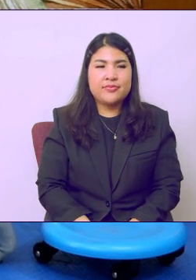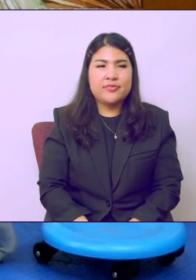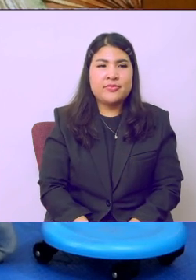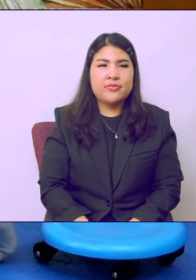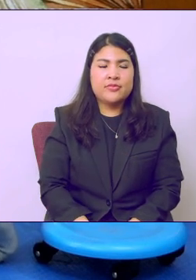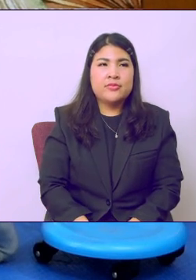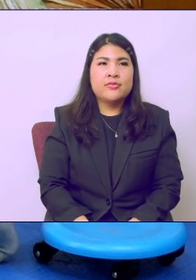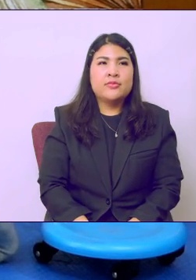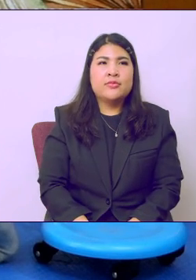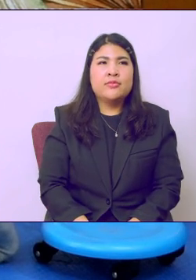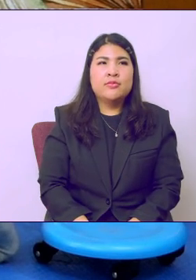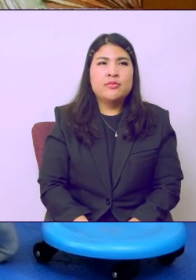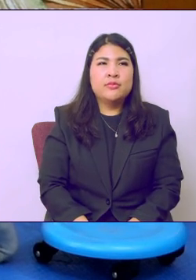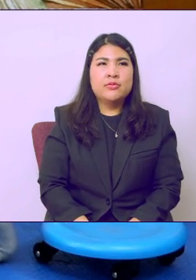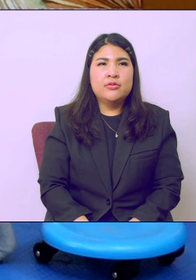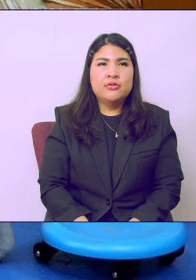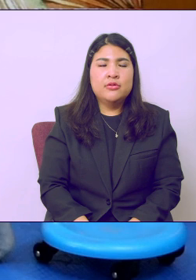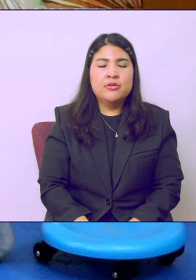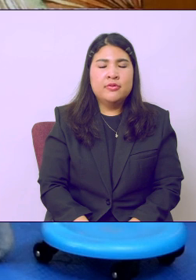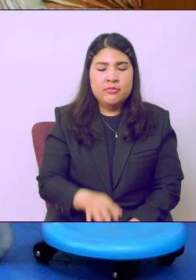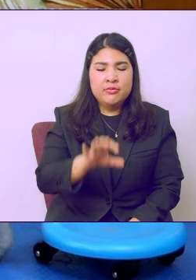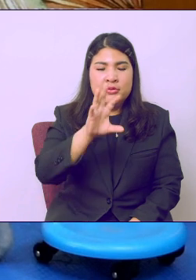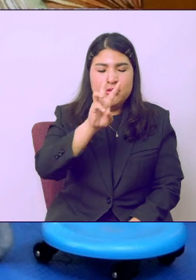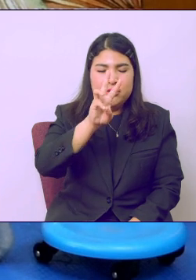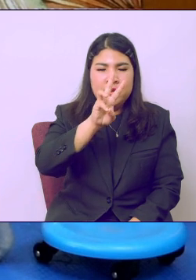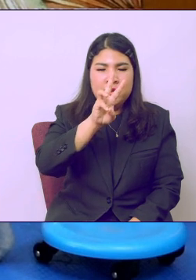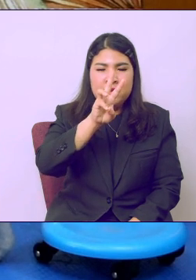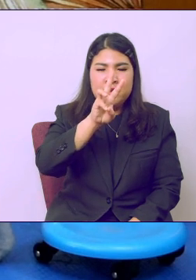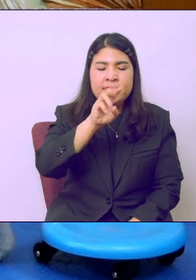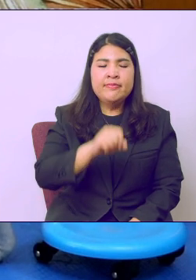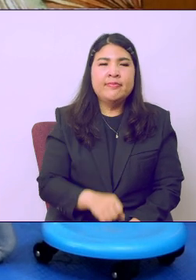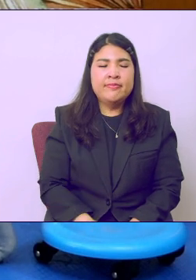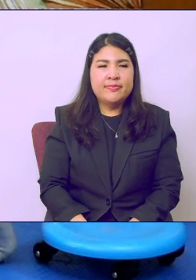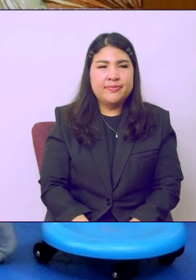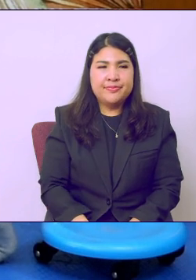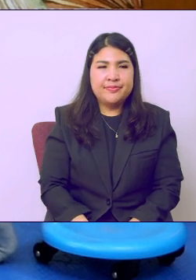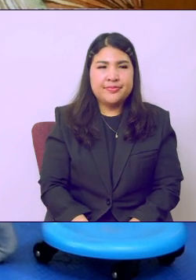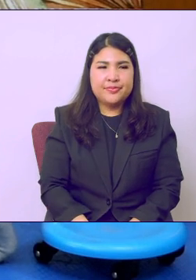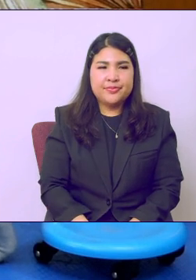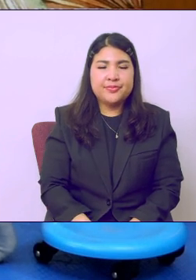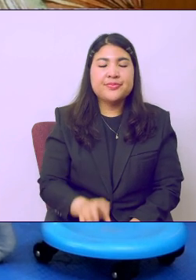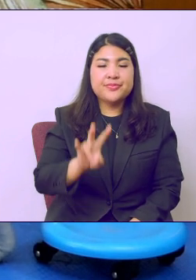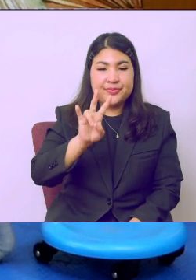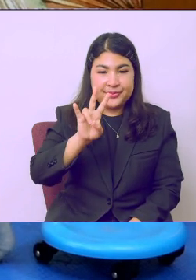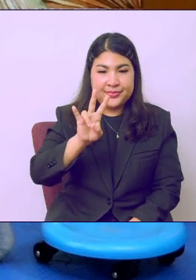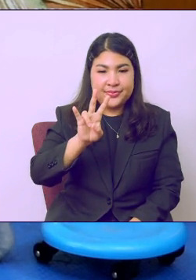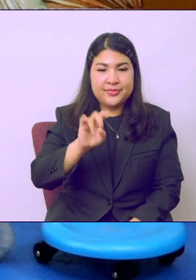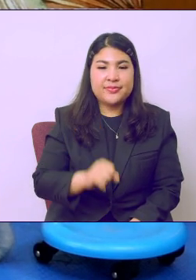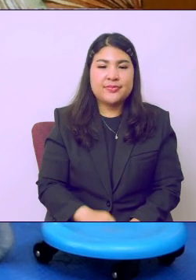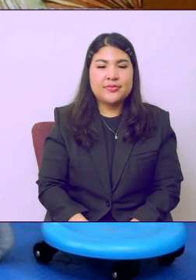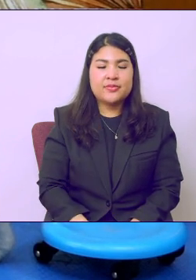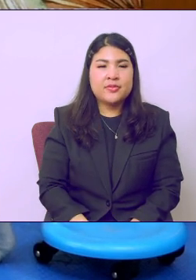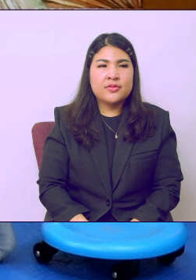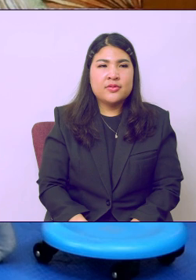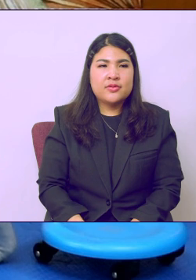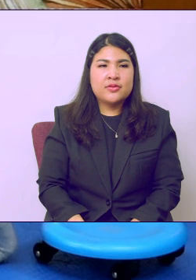ครับๆๆๆๆอ่ะ 6ขยับค่ะตึงๆๆเยด 7เก่งมากอ่ะ